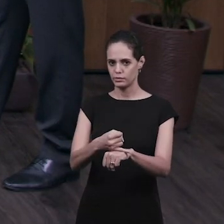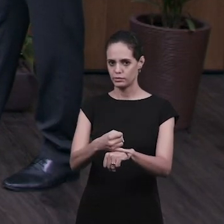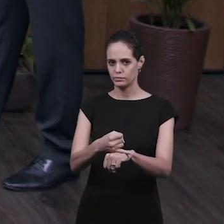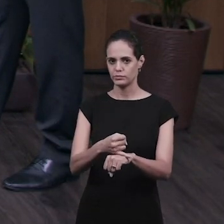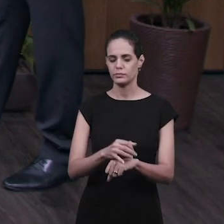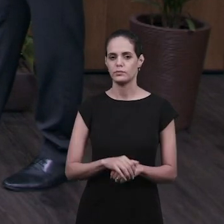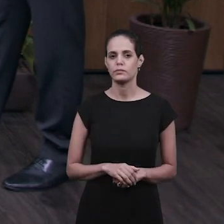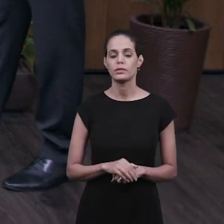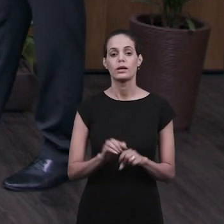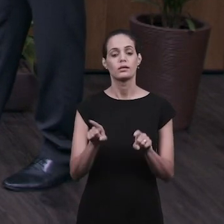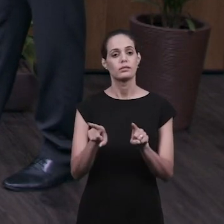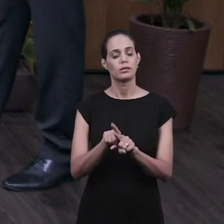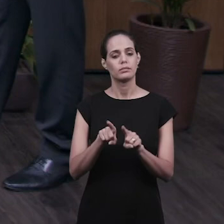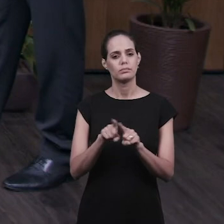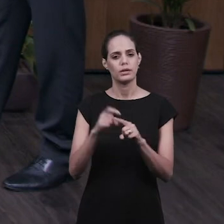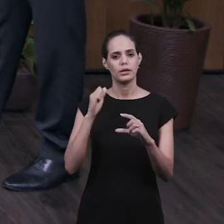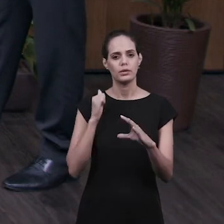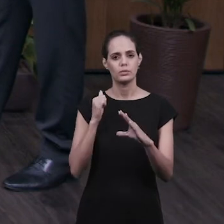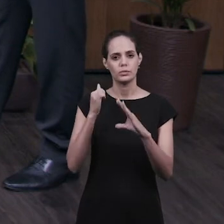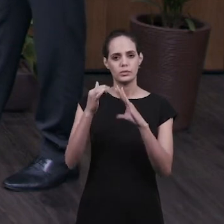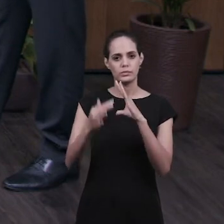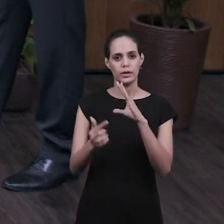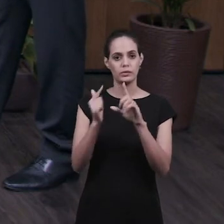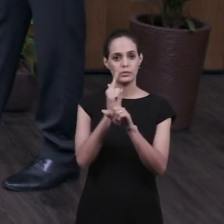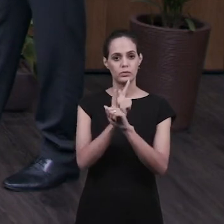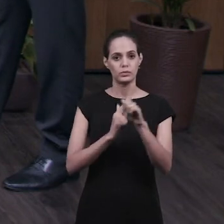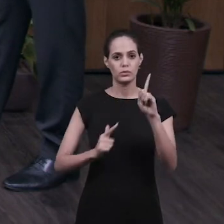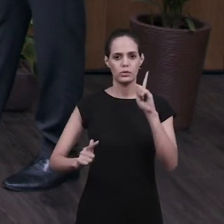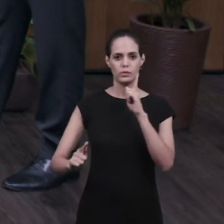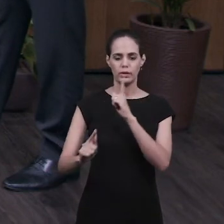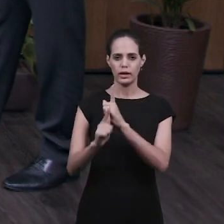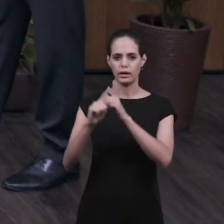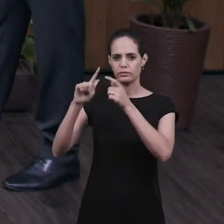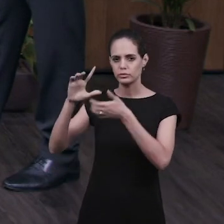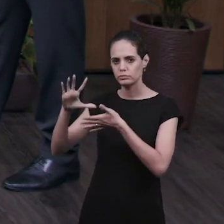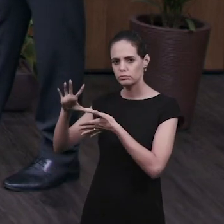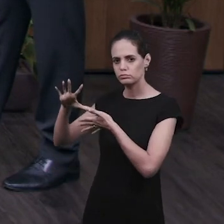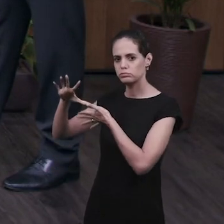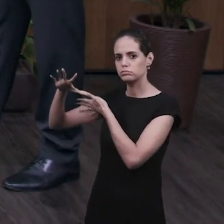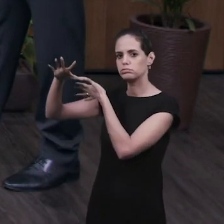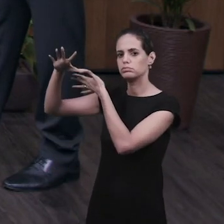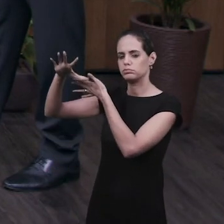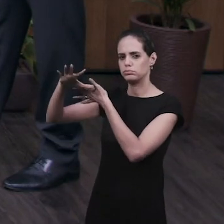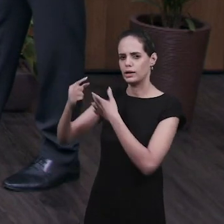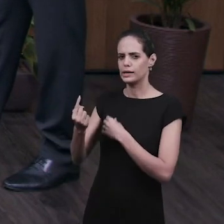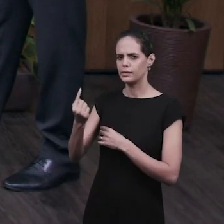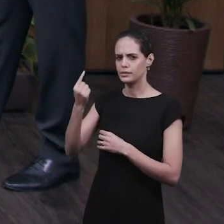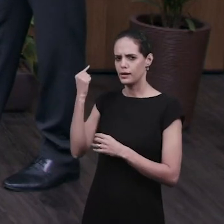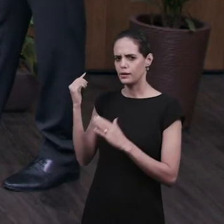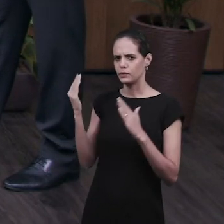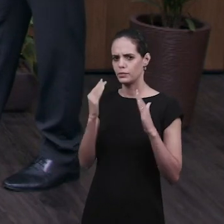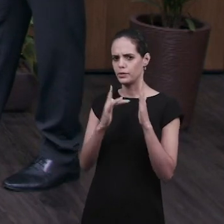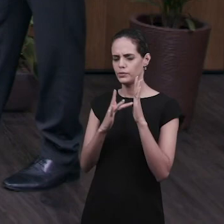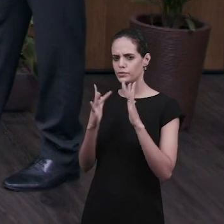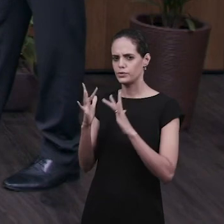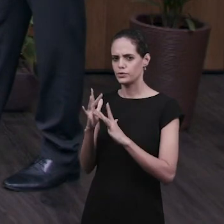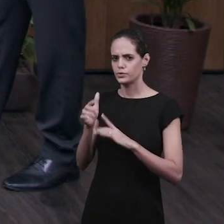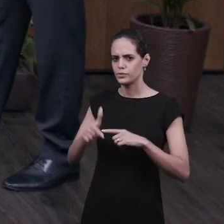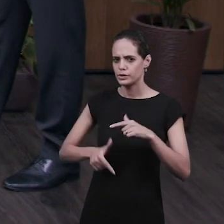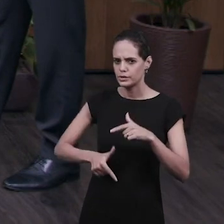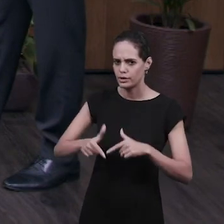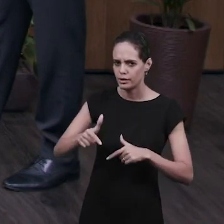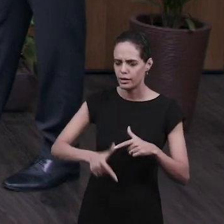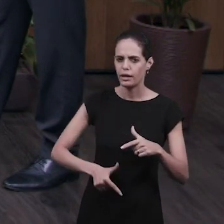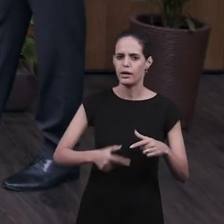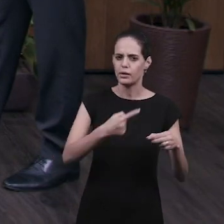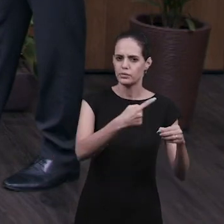pas, Daniel? Oui. Aussi l'aspect géographique des régions. Voici Israël, la région dans le